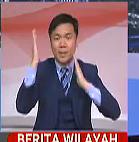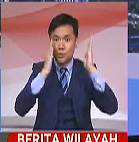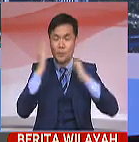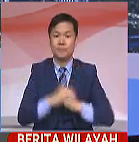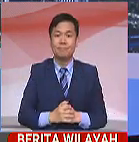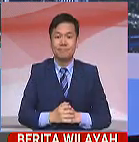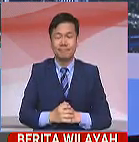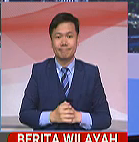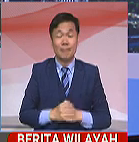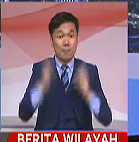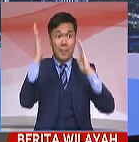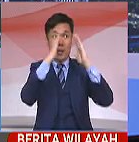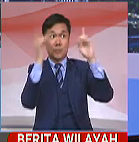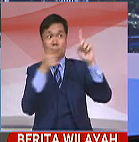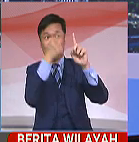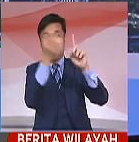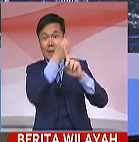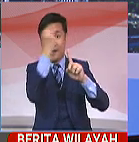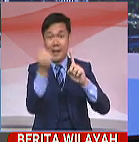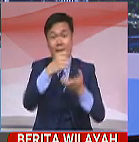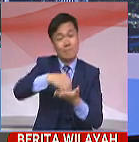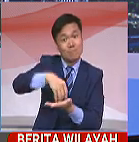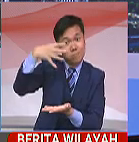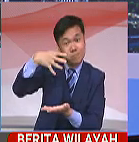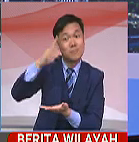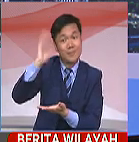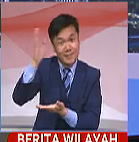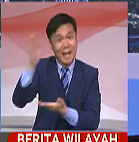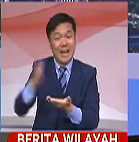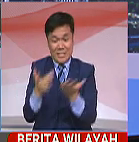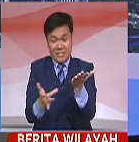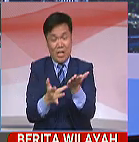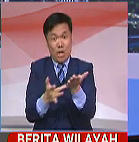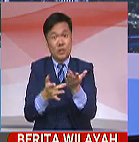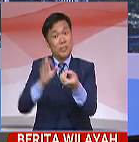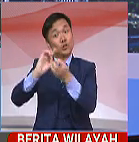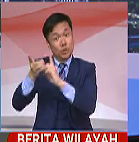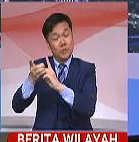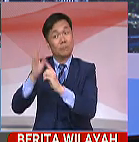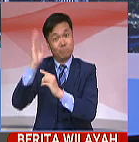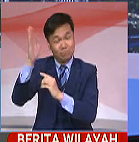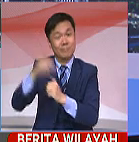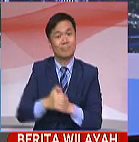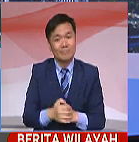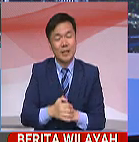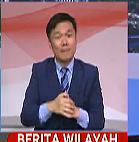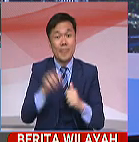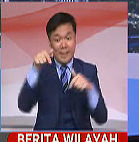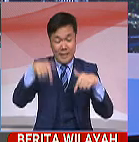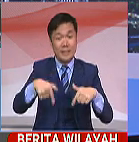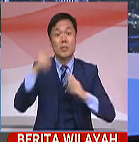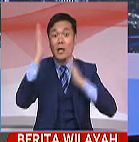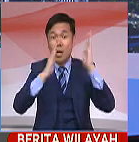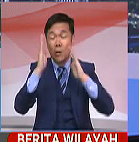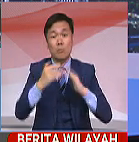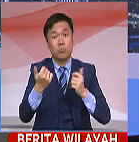Menjadikan Malaysia negara berpendapatan tinggi berpaksi teknologi dan juga pendigitalan dalam masa sama menjadikan negara ini